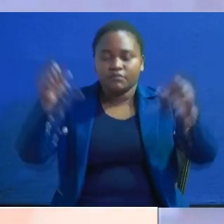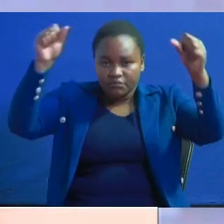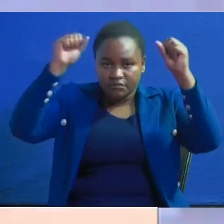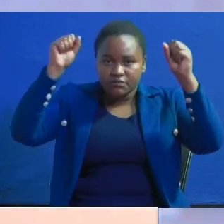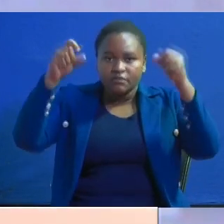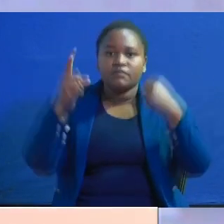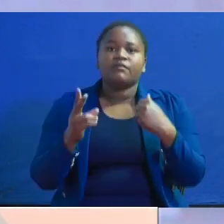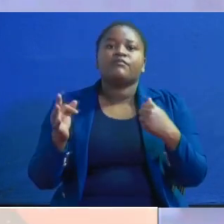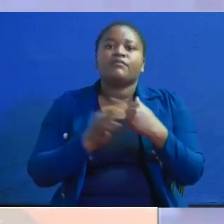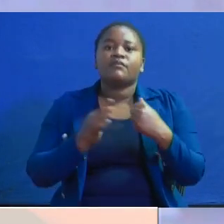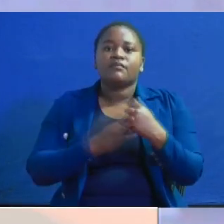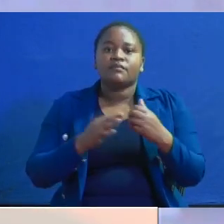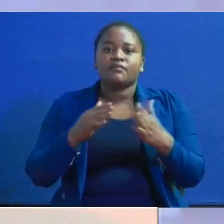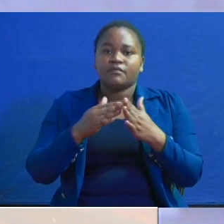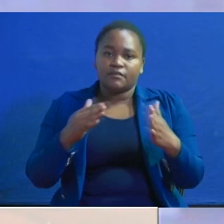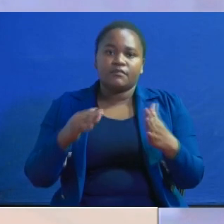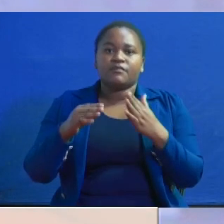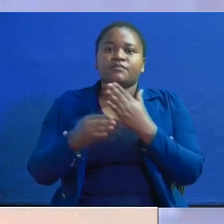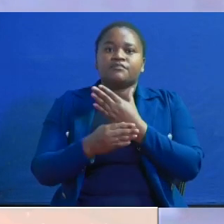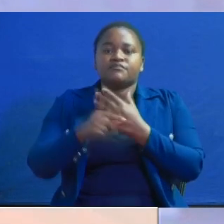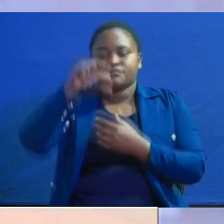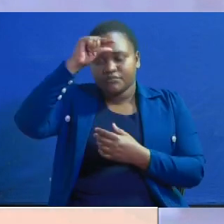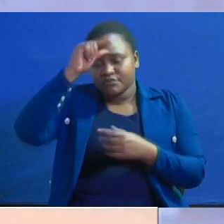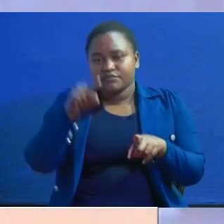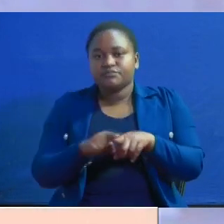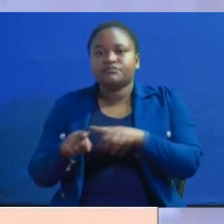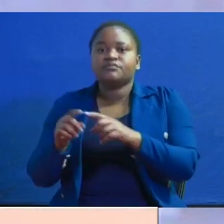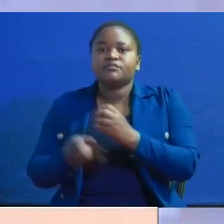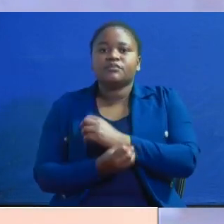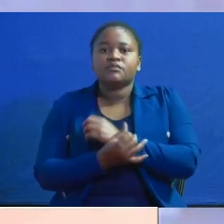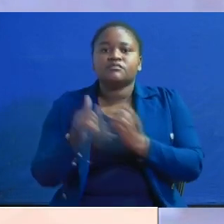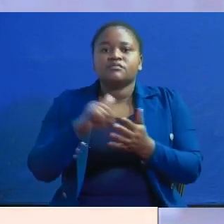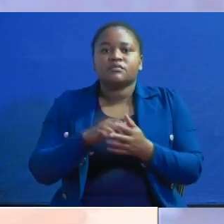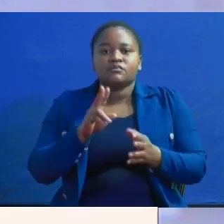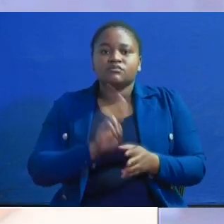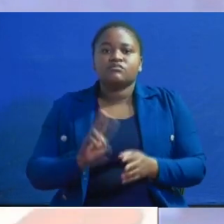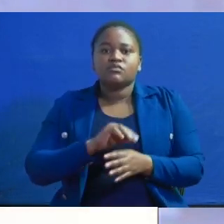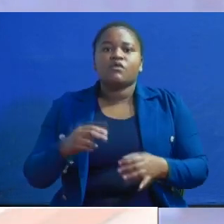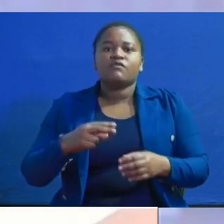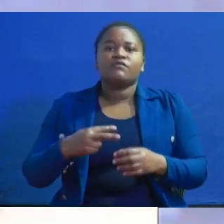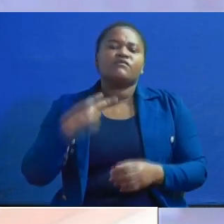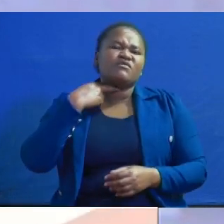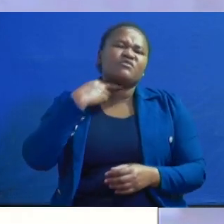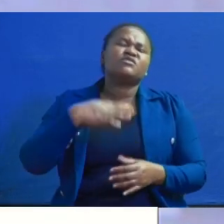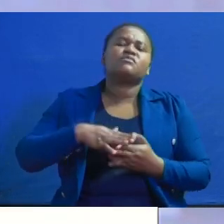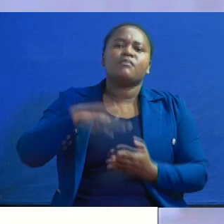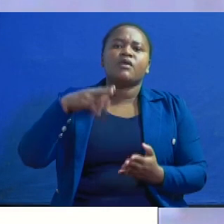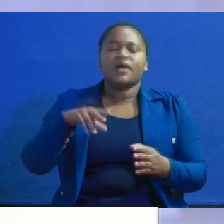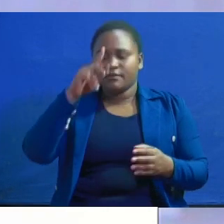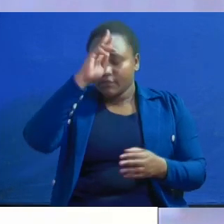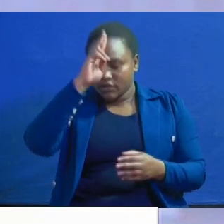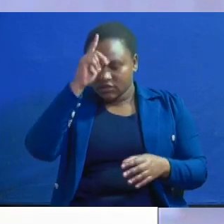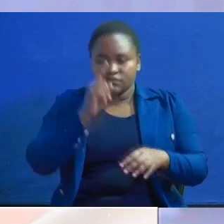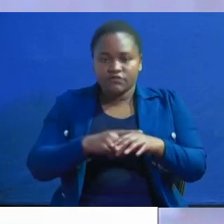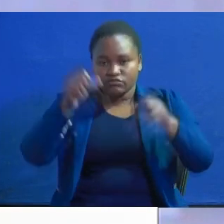ya 88 dhidi ya serikali. Aidha, Raila ameeleza wasiwasi kuhusu matumizi ya nguvu kupita kiasi na polisi dhidi